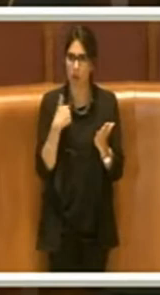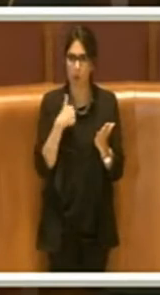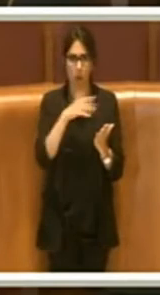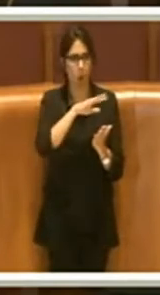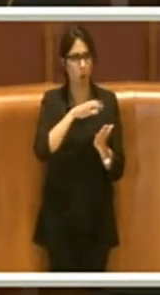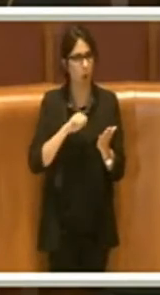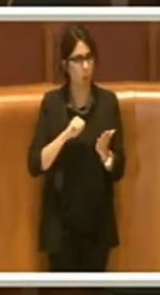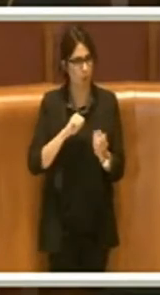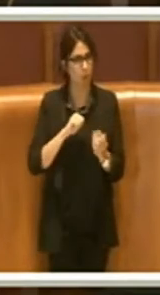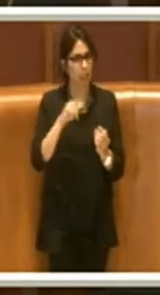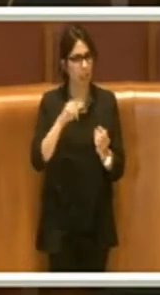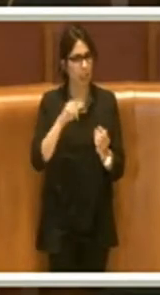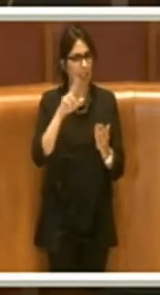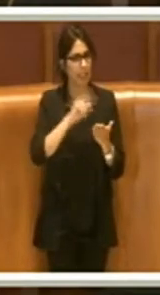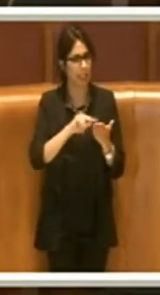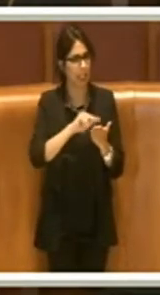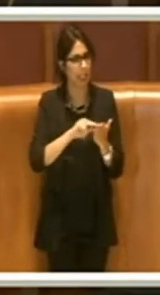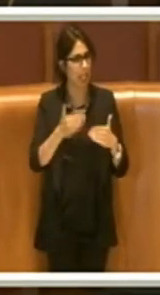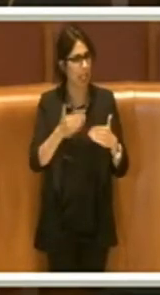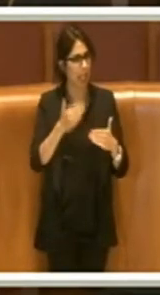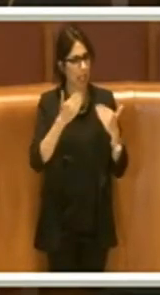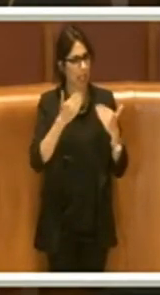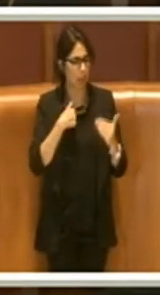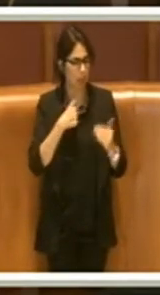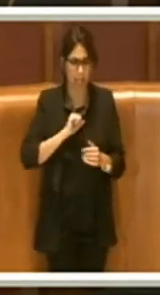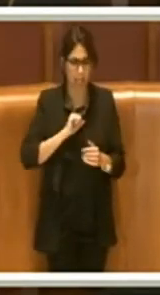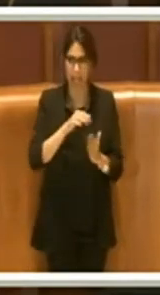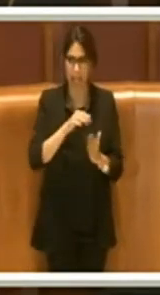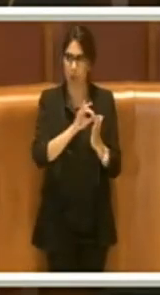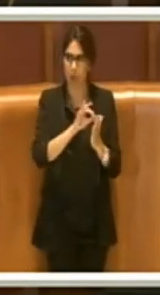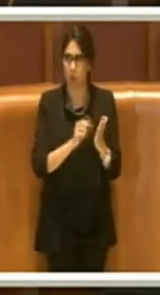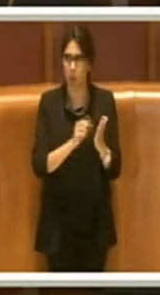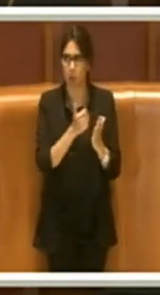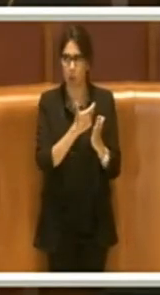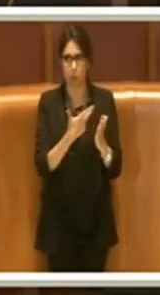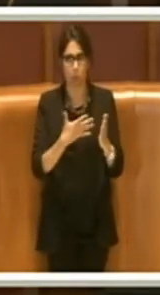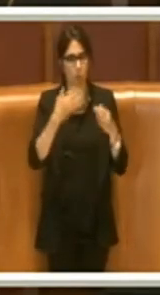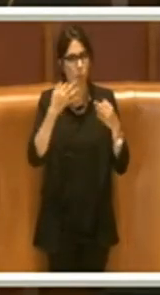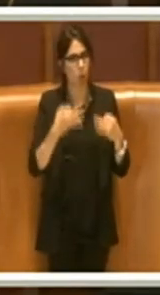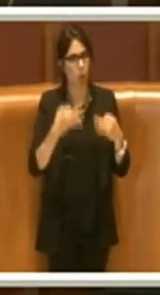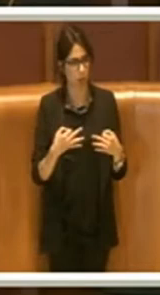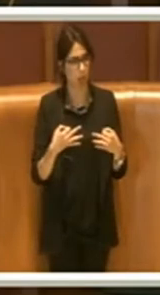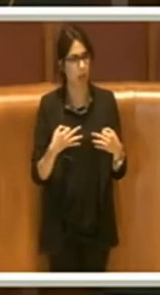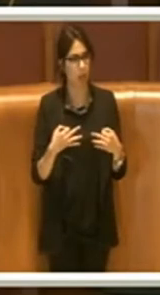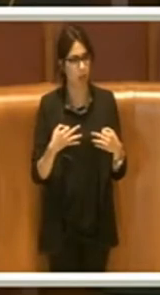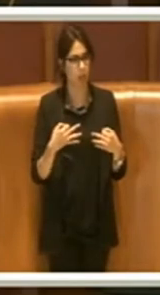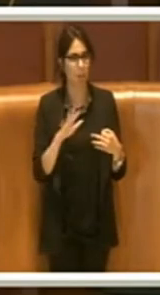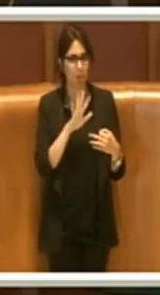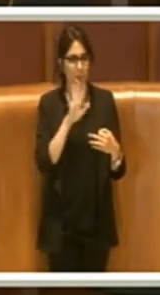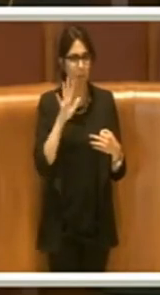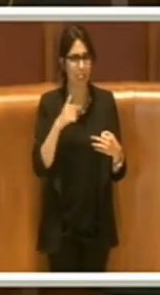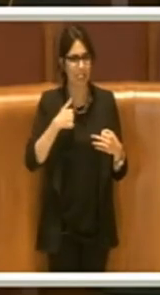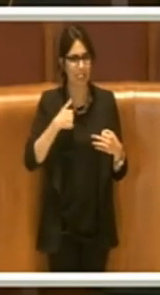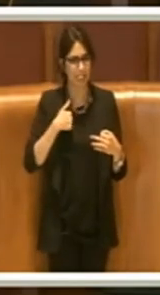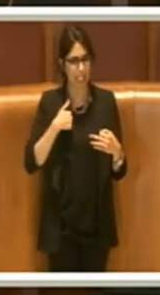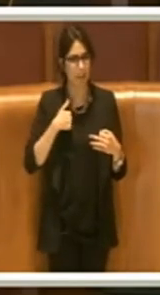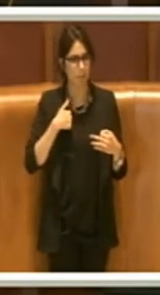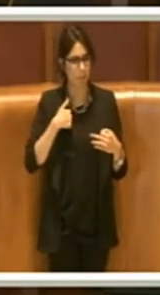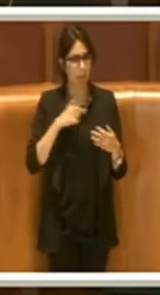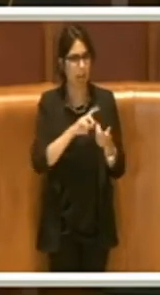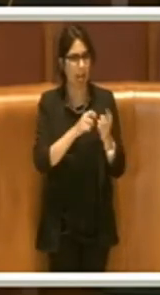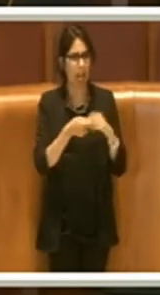dalla segreteria dell'Assemblea, ritengo sia quella corretta. Questo emendamento è un emendamento